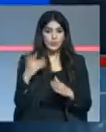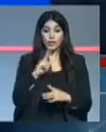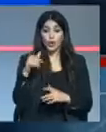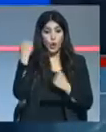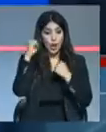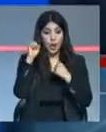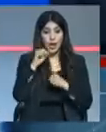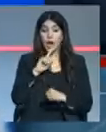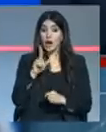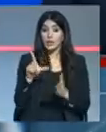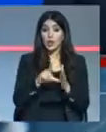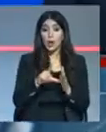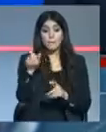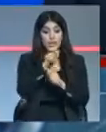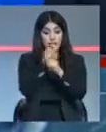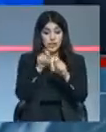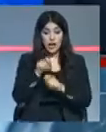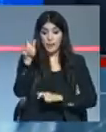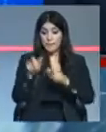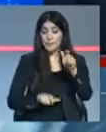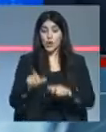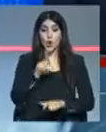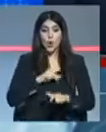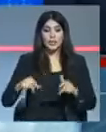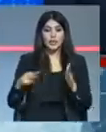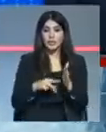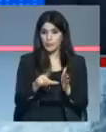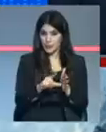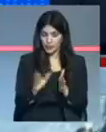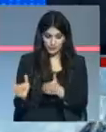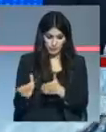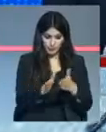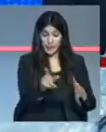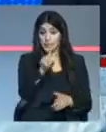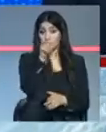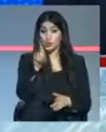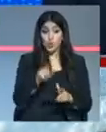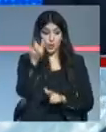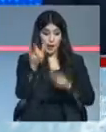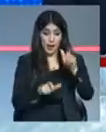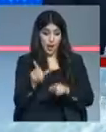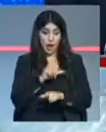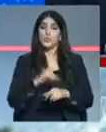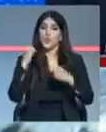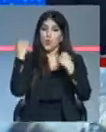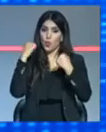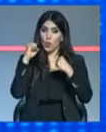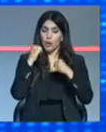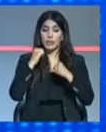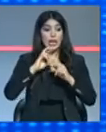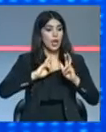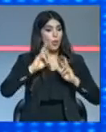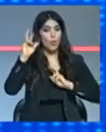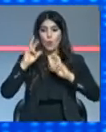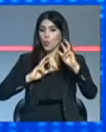قانوني لكن الوحدات الامنيه وحسن تطبيق القانون احتج ليون اليوم ونادوا في